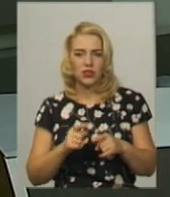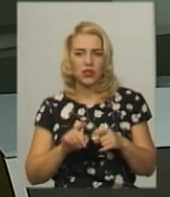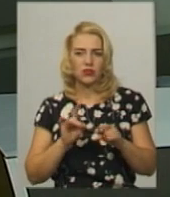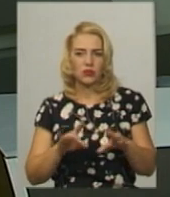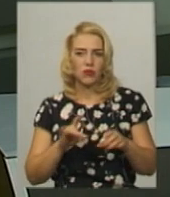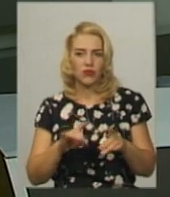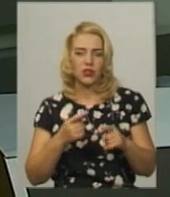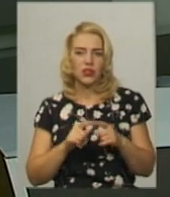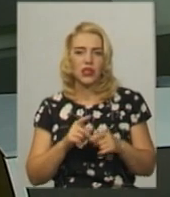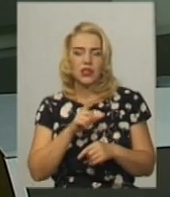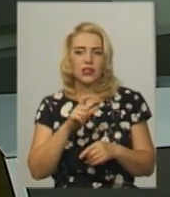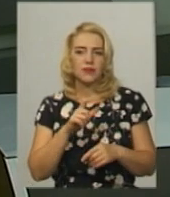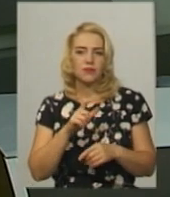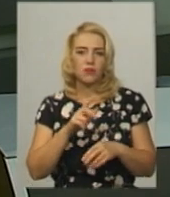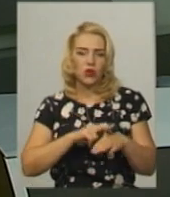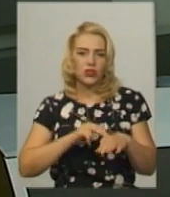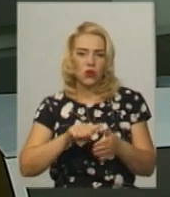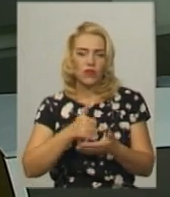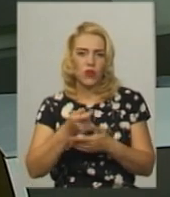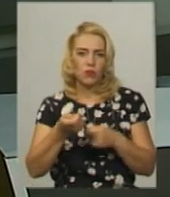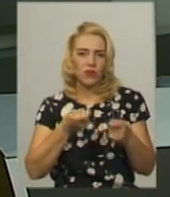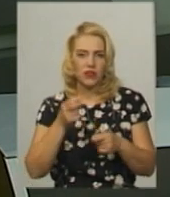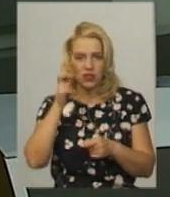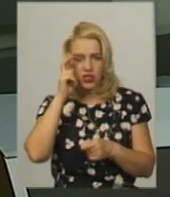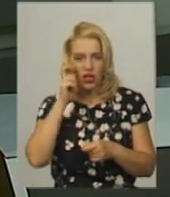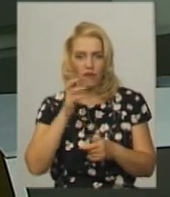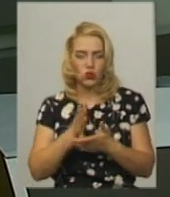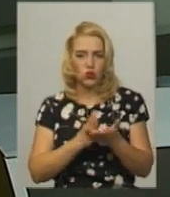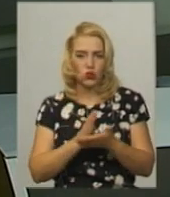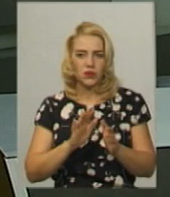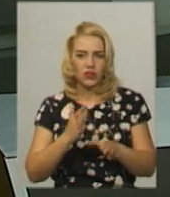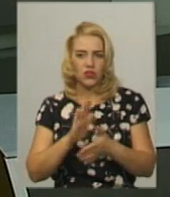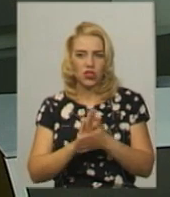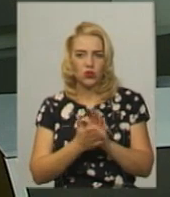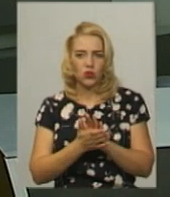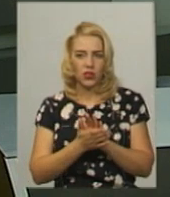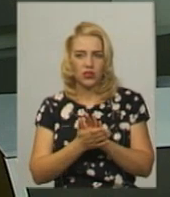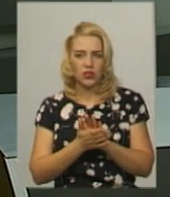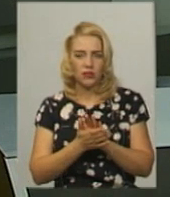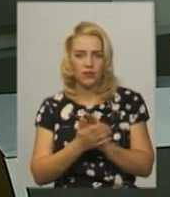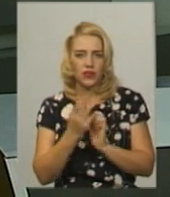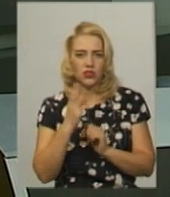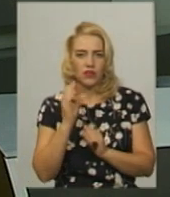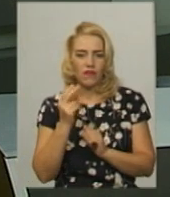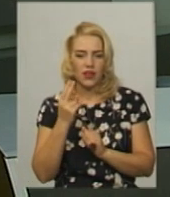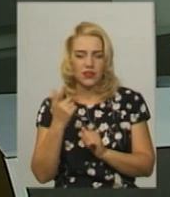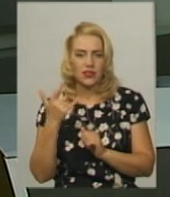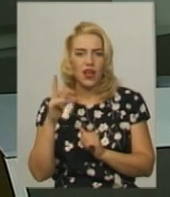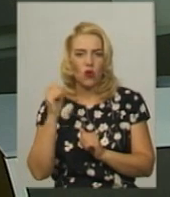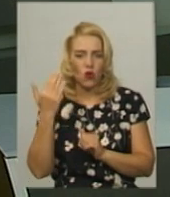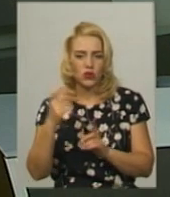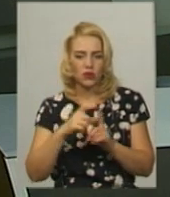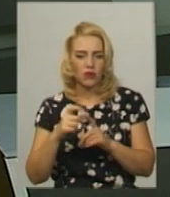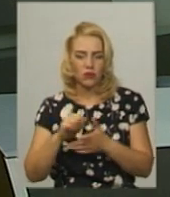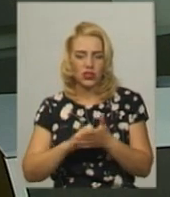інформації та зв'язків з громадськістю Головного управління Державної служби з надзвичайних ситуацій в області Дмитро Швець. За його словами,